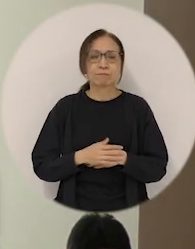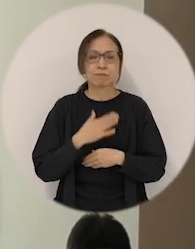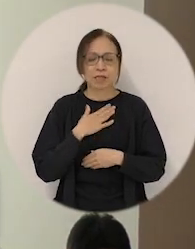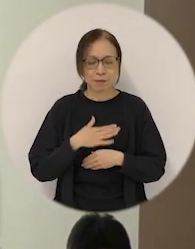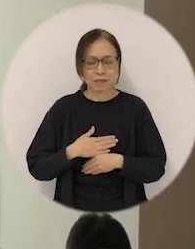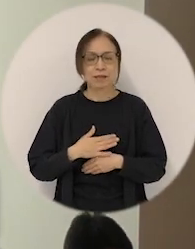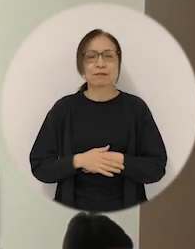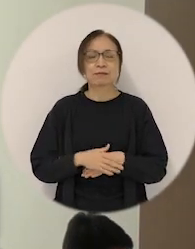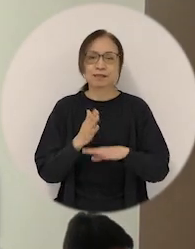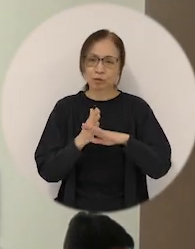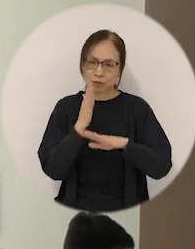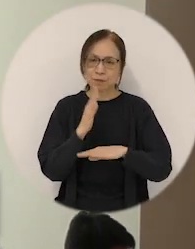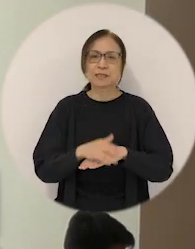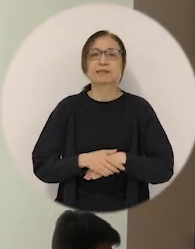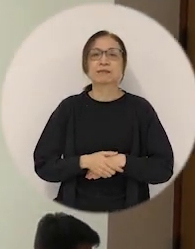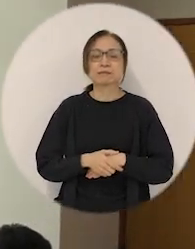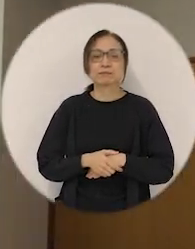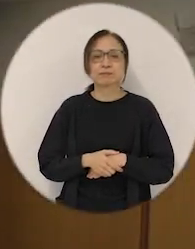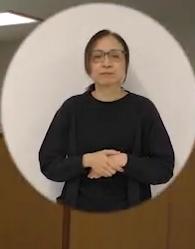かりました。ありがとうございます。